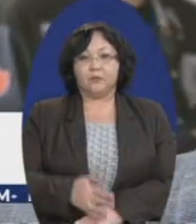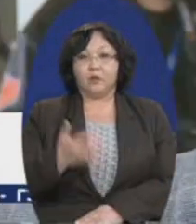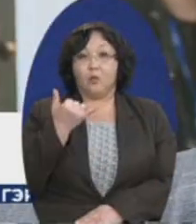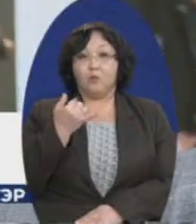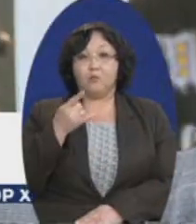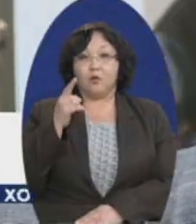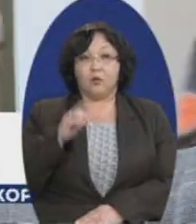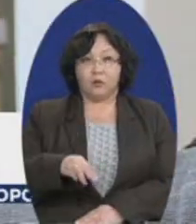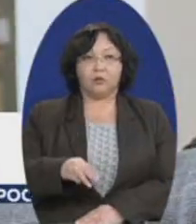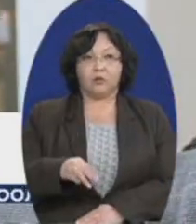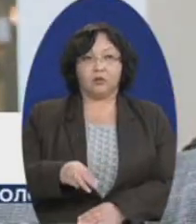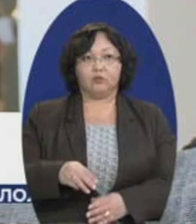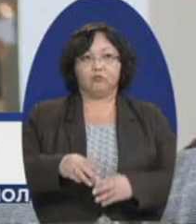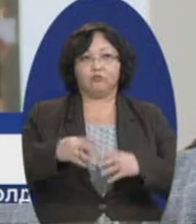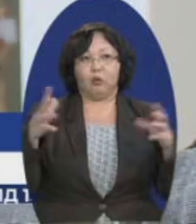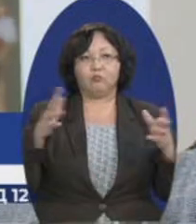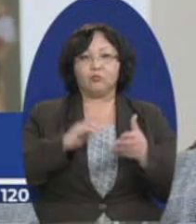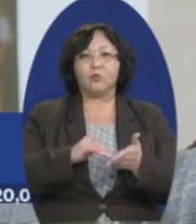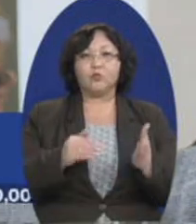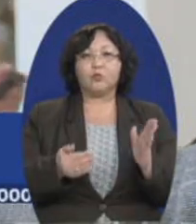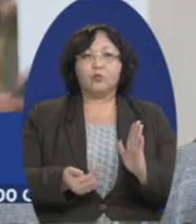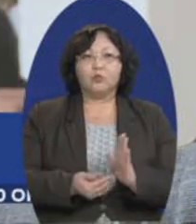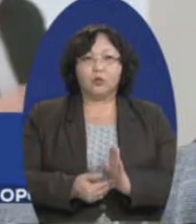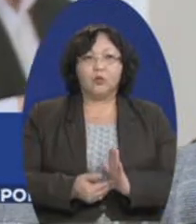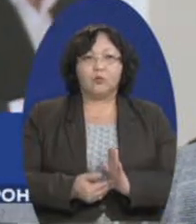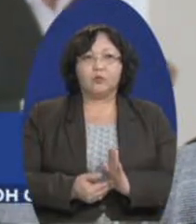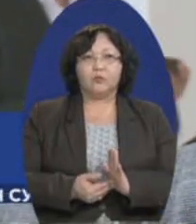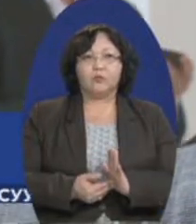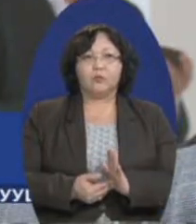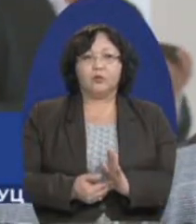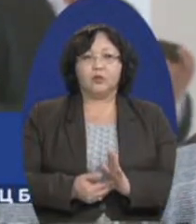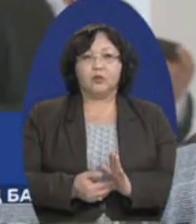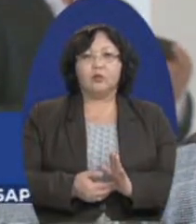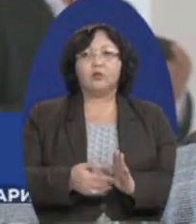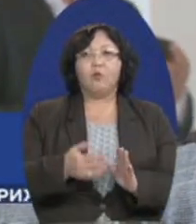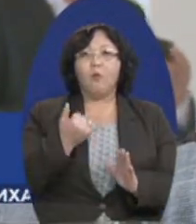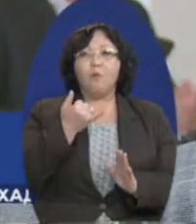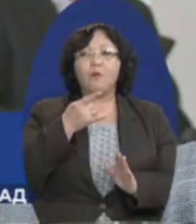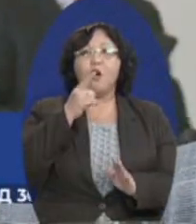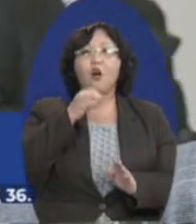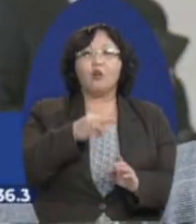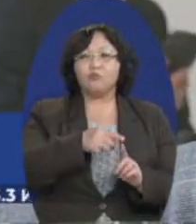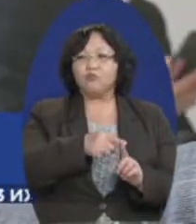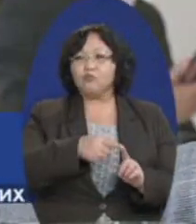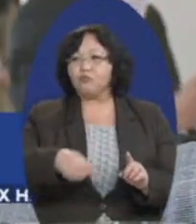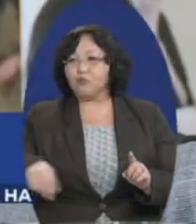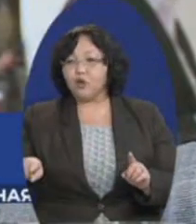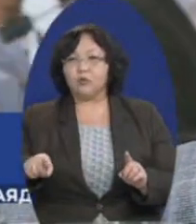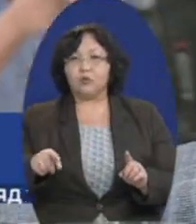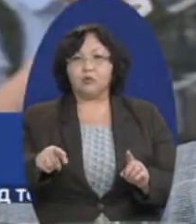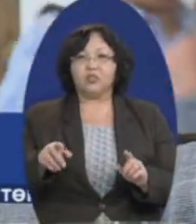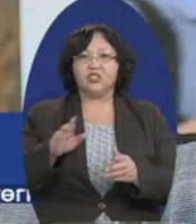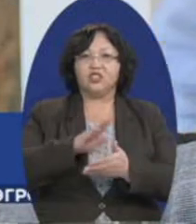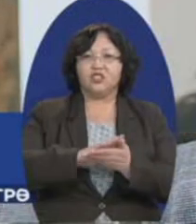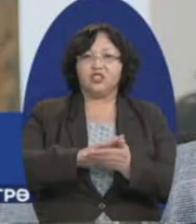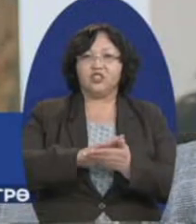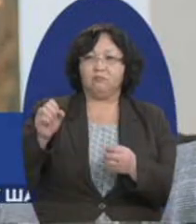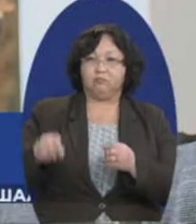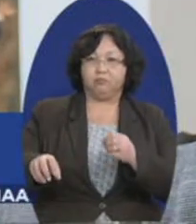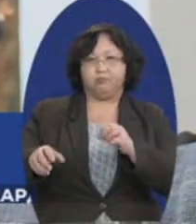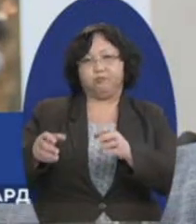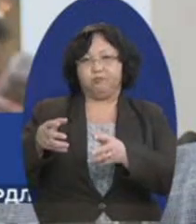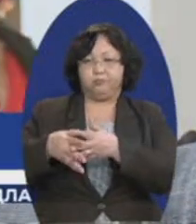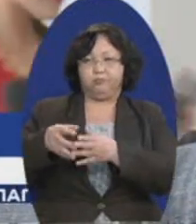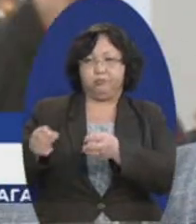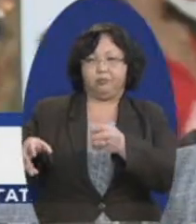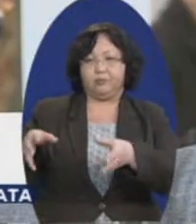Улаанбаатар хотын мастер төлөвлөлийн дагуу Улаанбаатар хотын дагуу болон шин суурилчлалын бүсүүд мөн түүчлэн гэр хорооллын